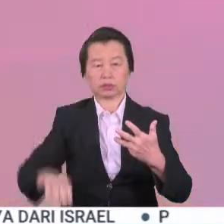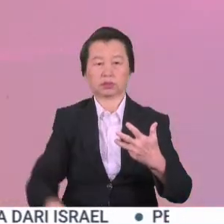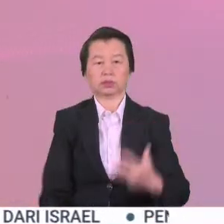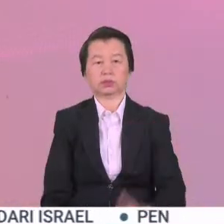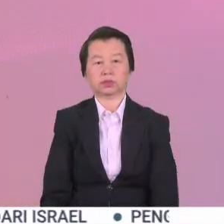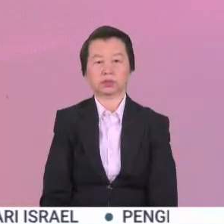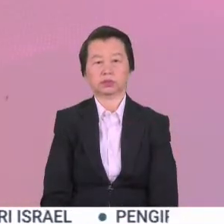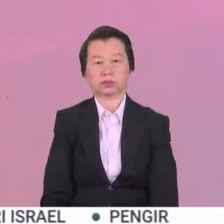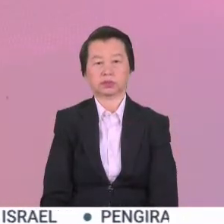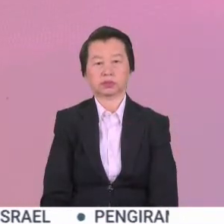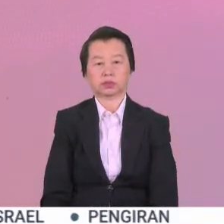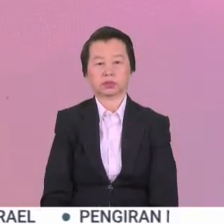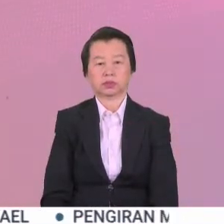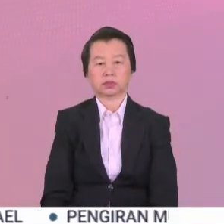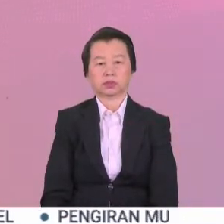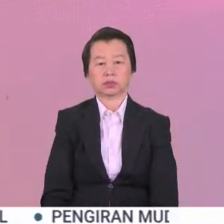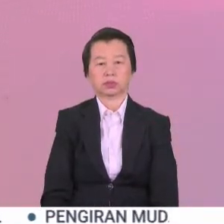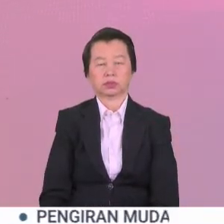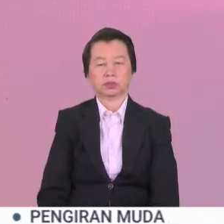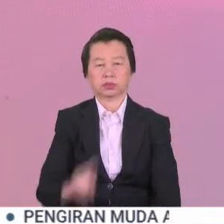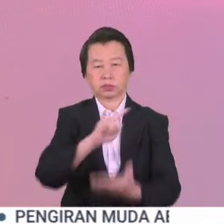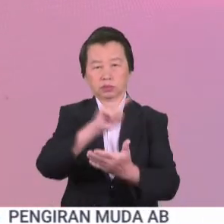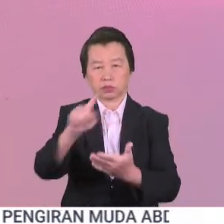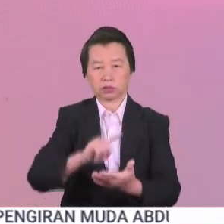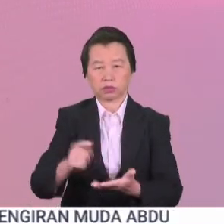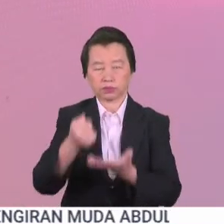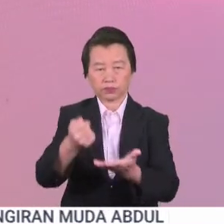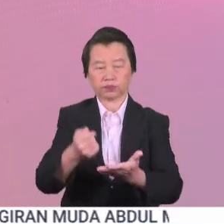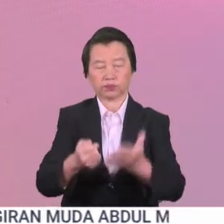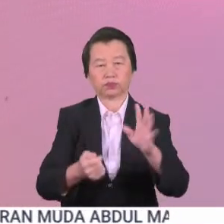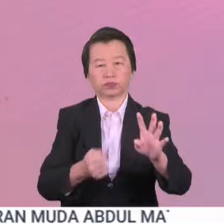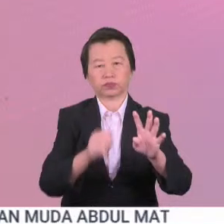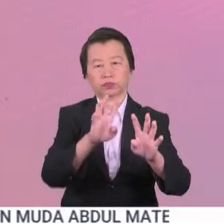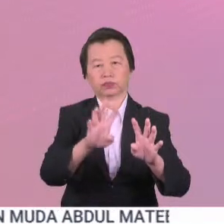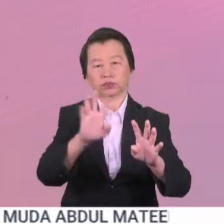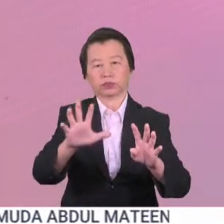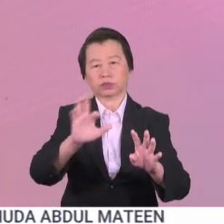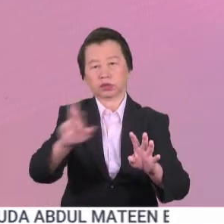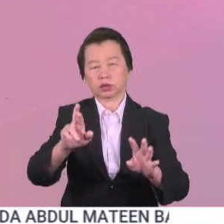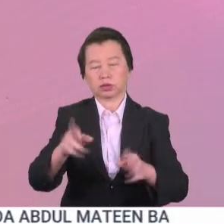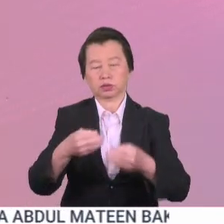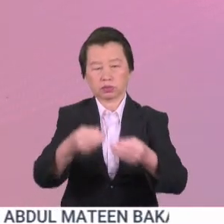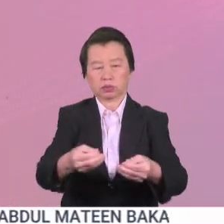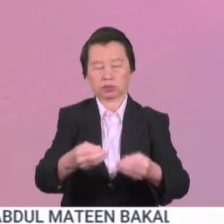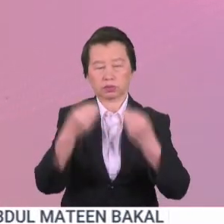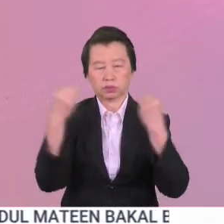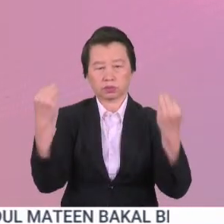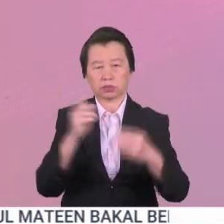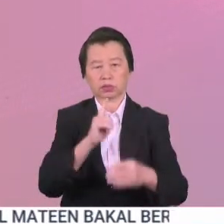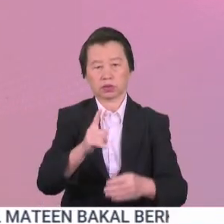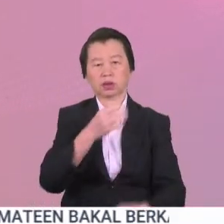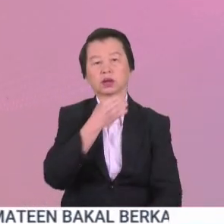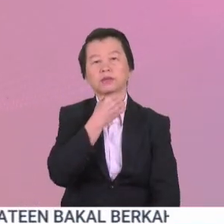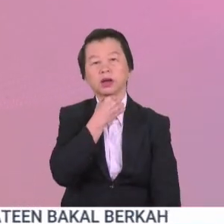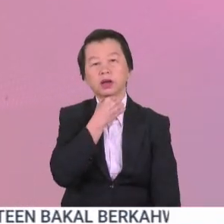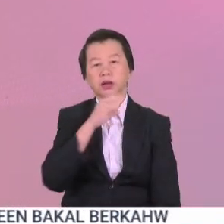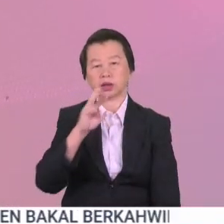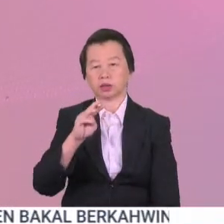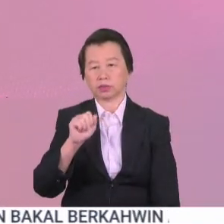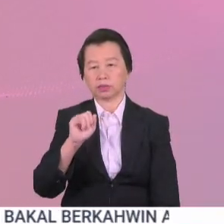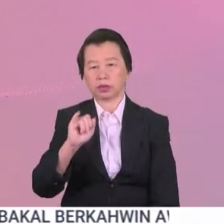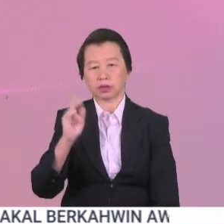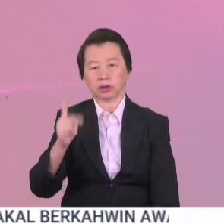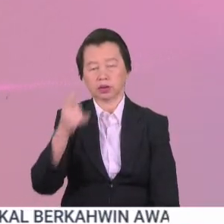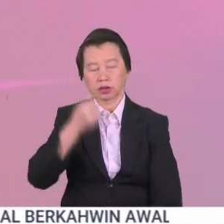Perlis dana zakat 545 r000 diperuntuk Majlis agama Islam dan adat Melayu perak maib khusus